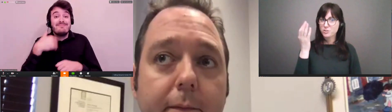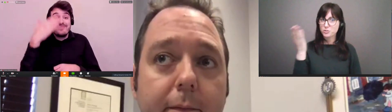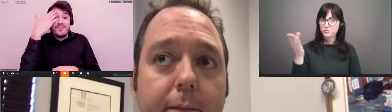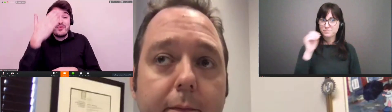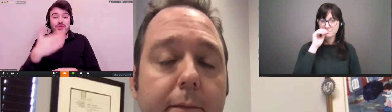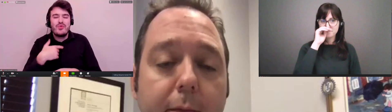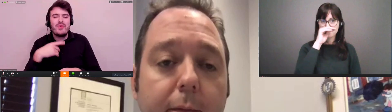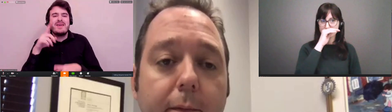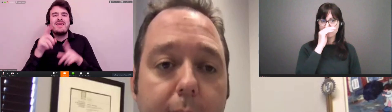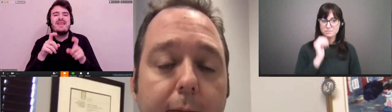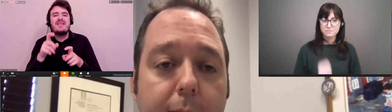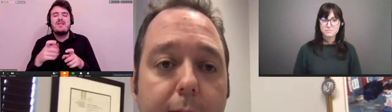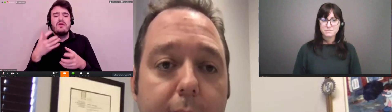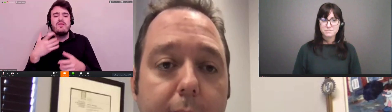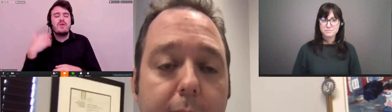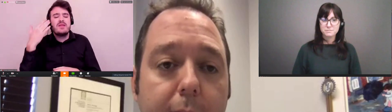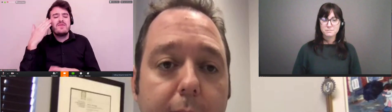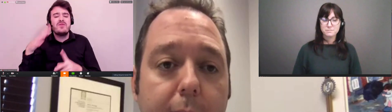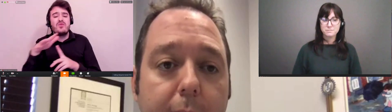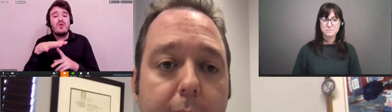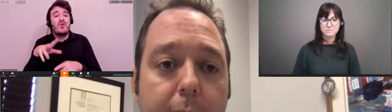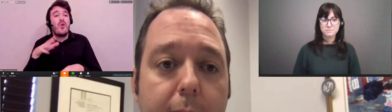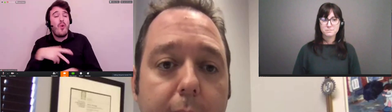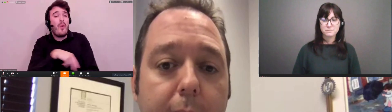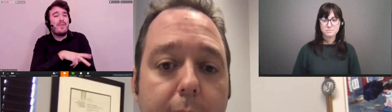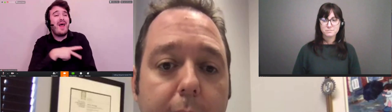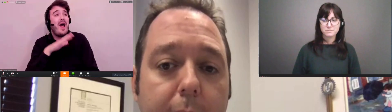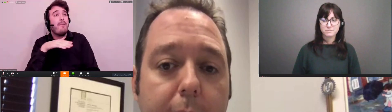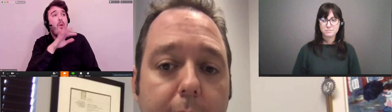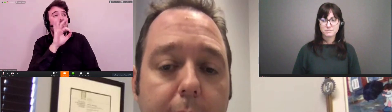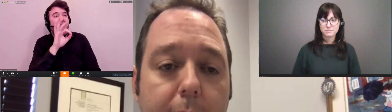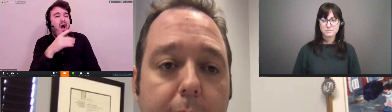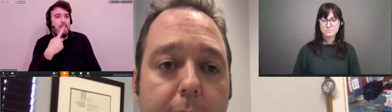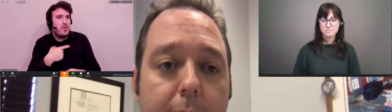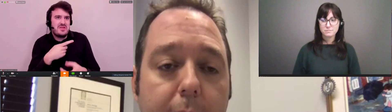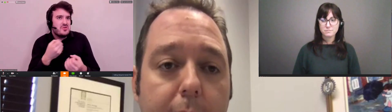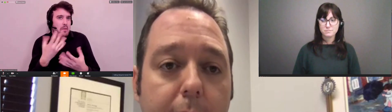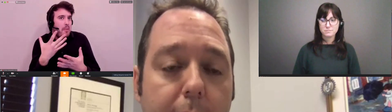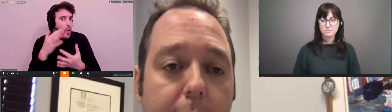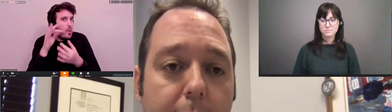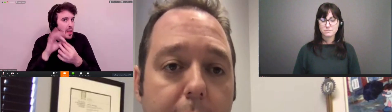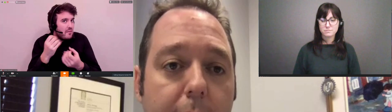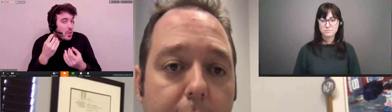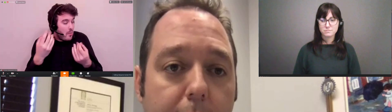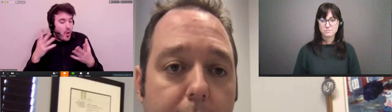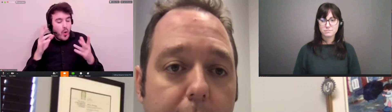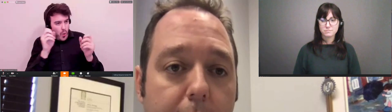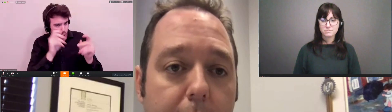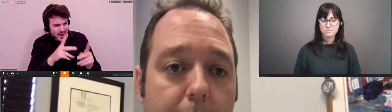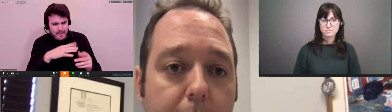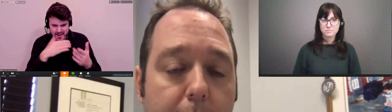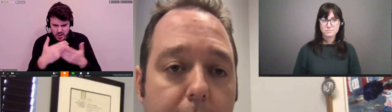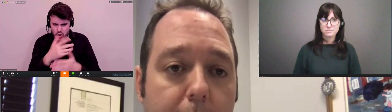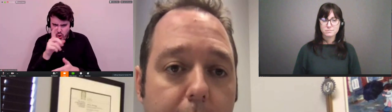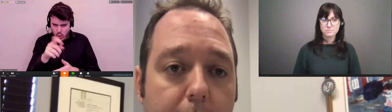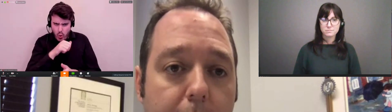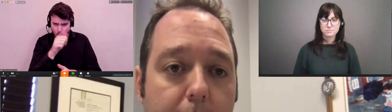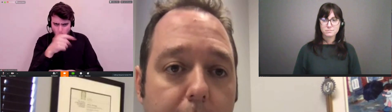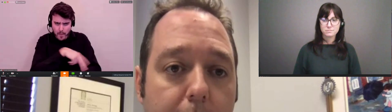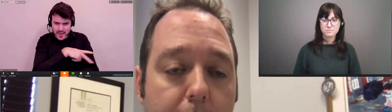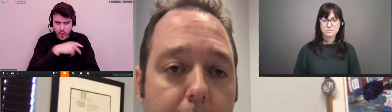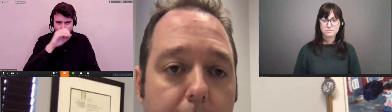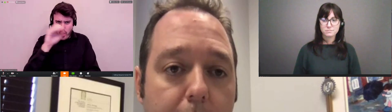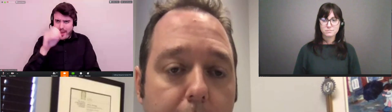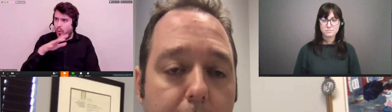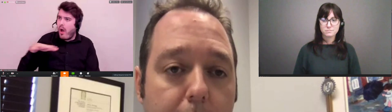concerne donc la situation à l'hôpital Montfort. Je comprends que vous n'avez pas de détails, mais est-ce qu'il y a d'autres hôpitaux comme ça dans la région d'Ottawa qui ont